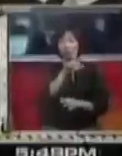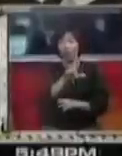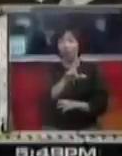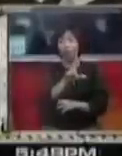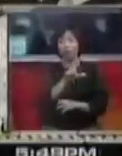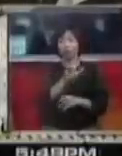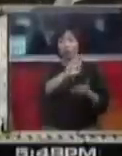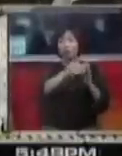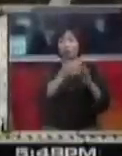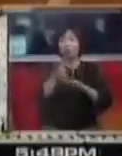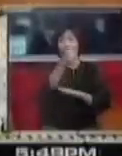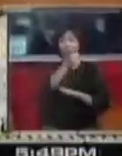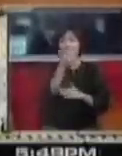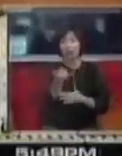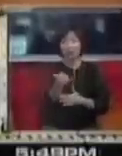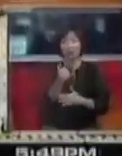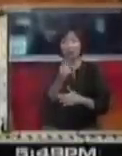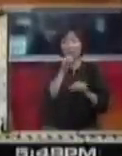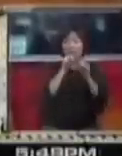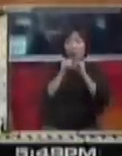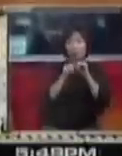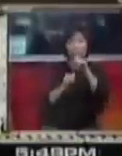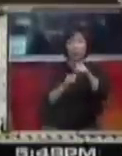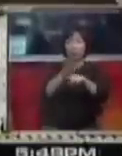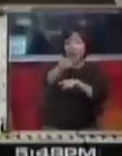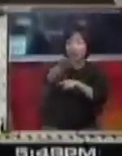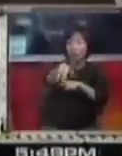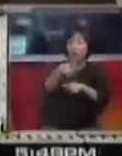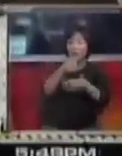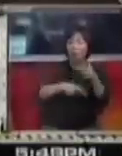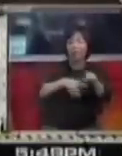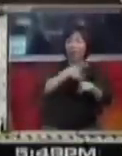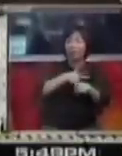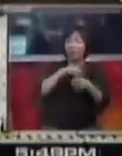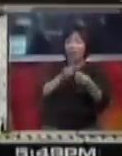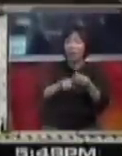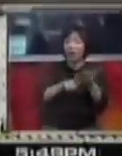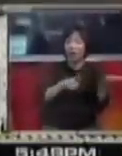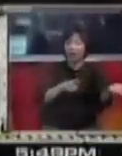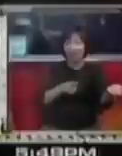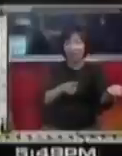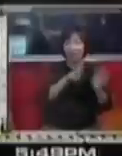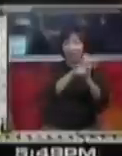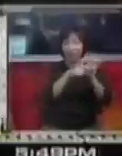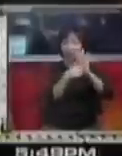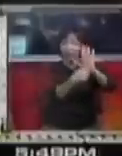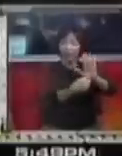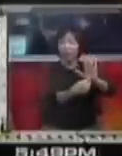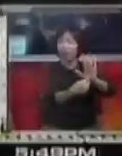kapitan. Kinuha namin ang parig ni Kapitan Ivan Trinidad tungkol sa usaping ito.